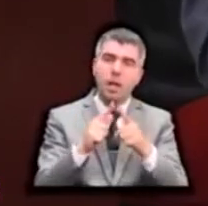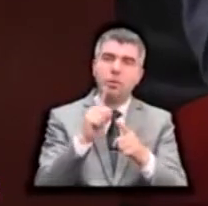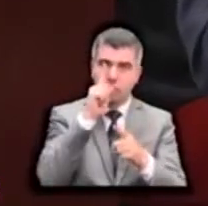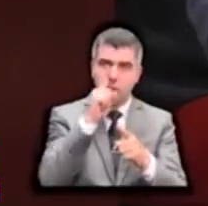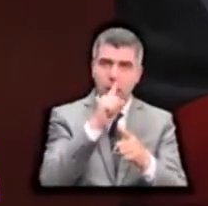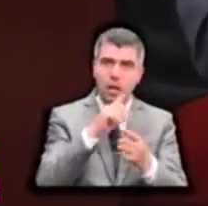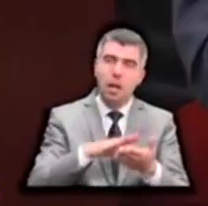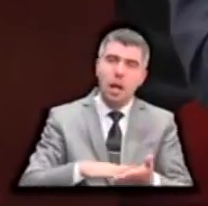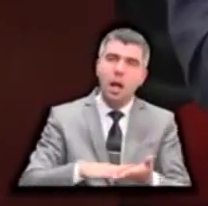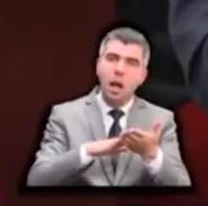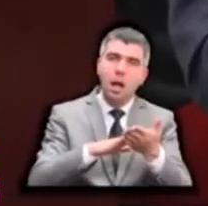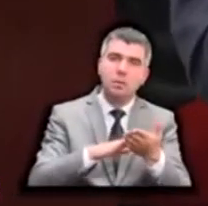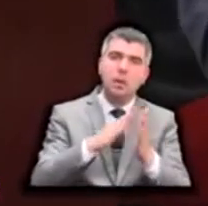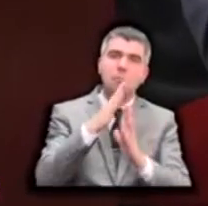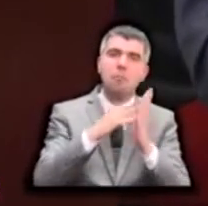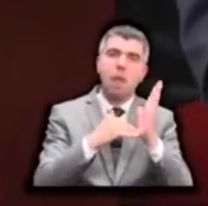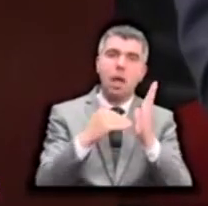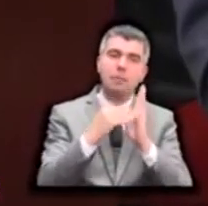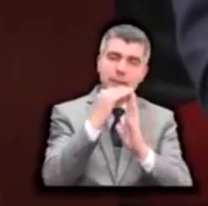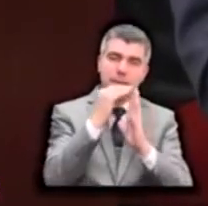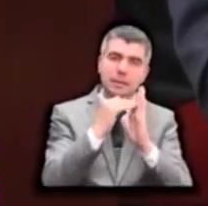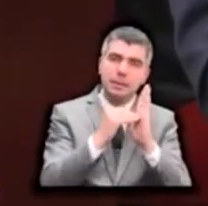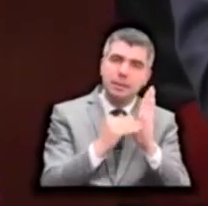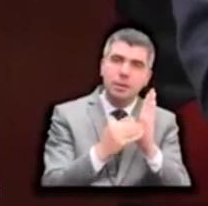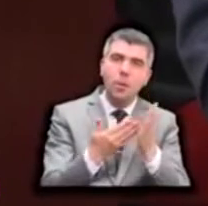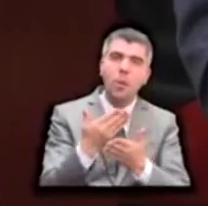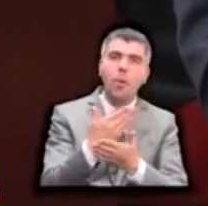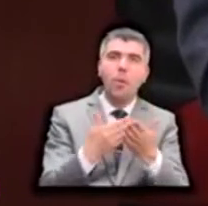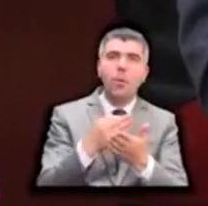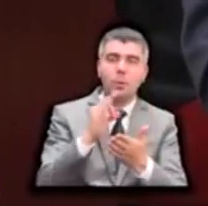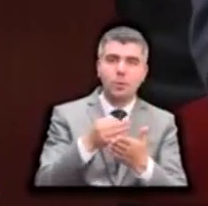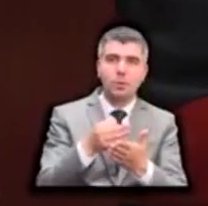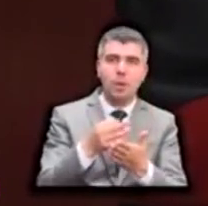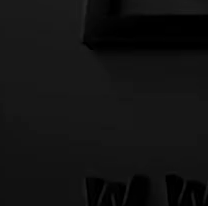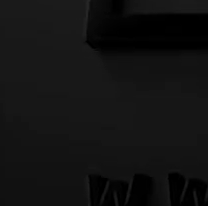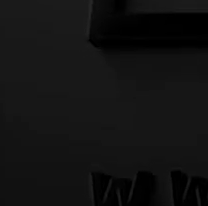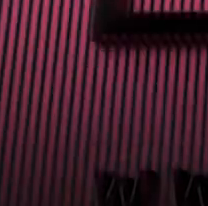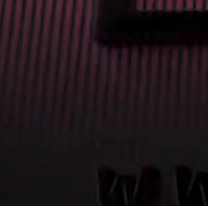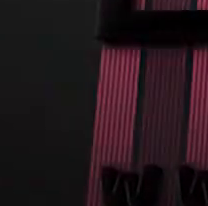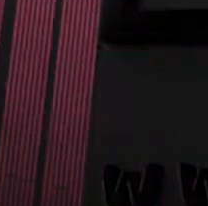ولنحقق الأهداف المسطرة أصلا عند وضع البرنامج في 2006.